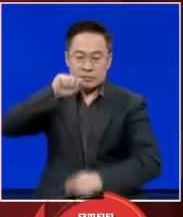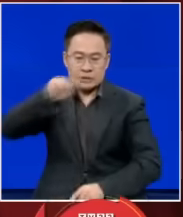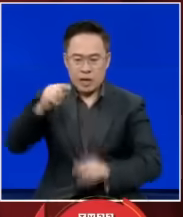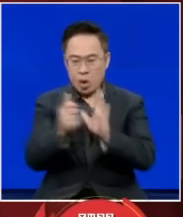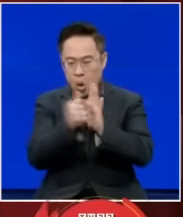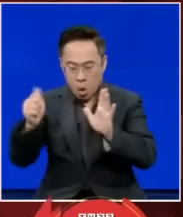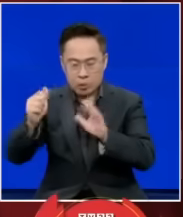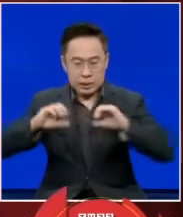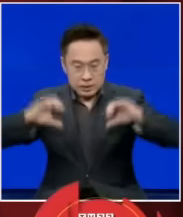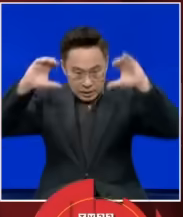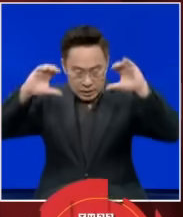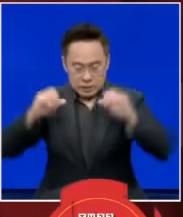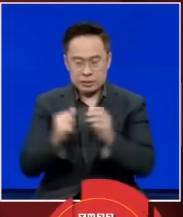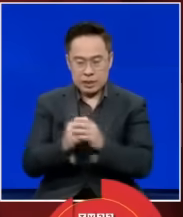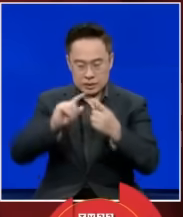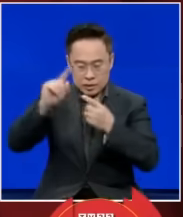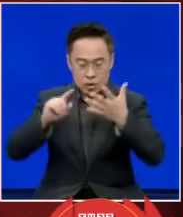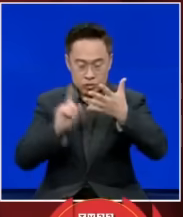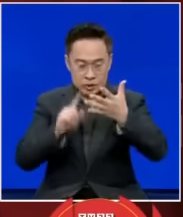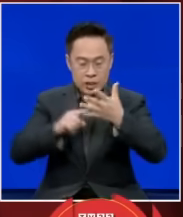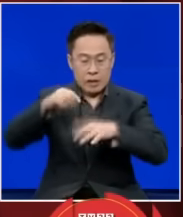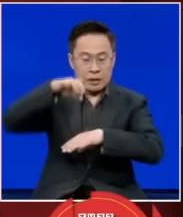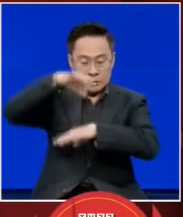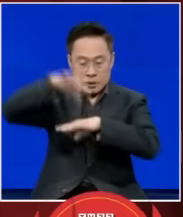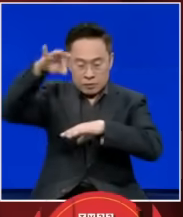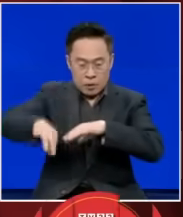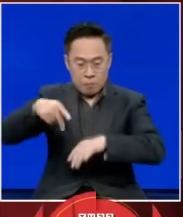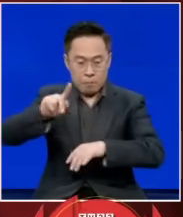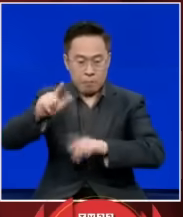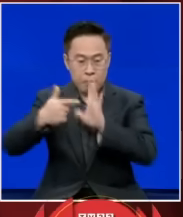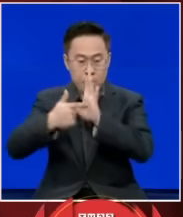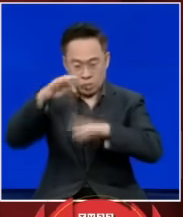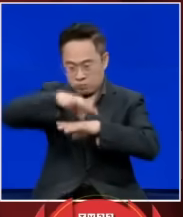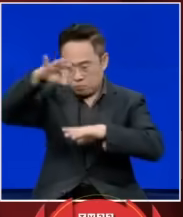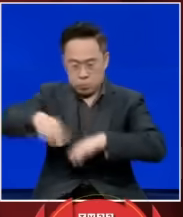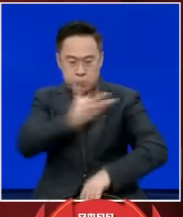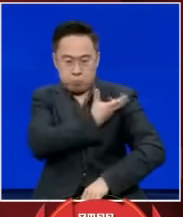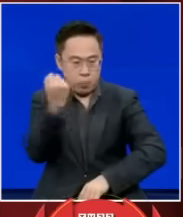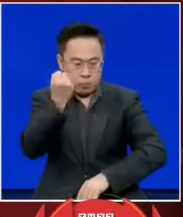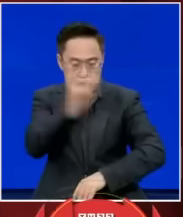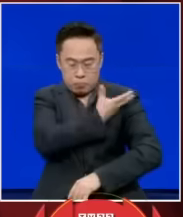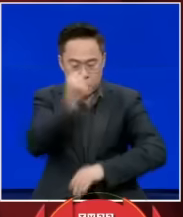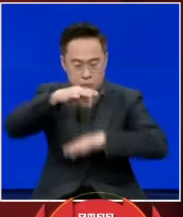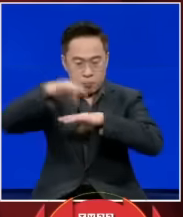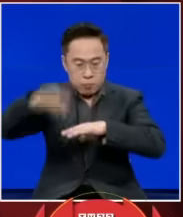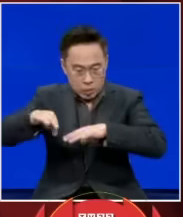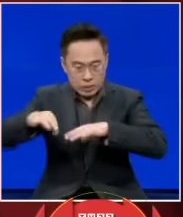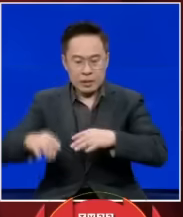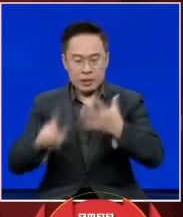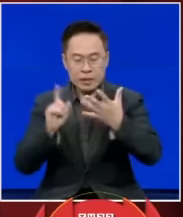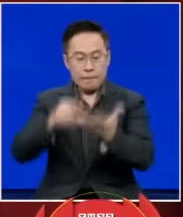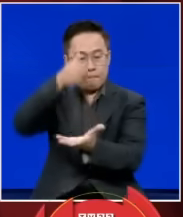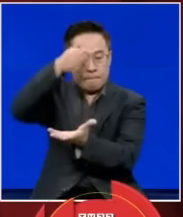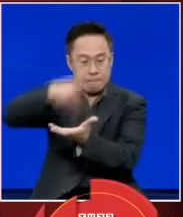ก็ตามระเบียบกตร.ครับคือให้เป็นไปตามกฎหมายว่าด้วยการนั้นทีนี้ความแตกต่างถ้าถูกไล่ออกถูก